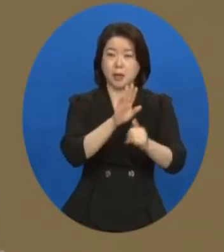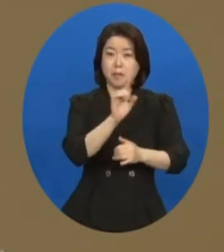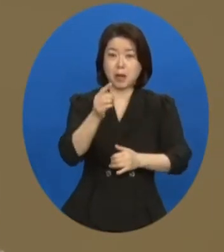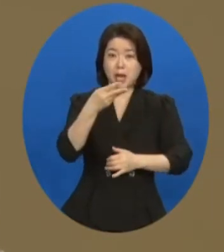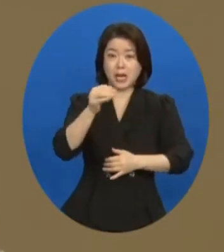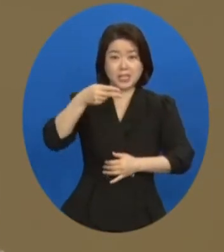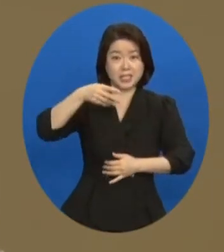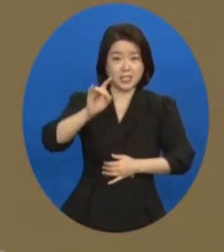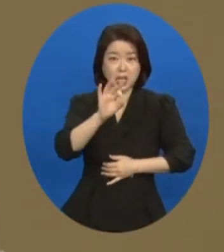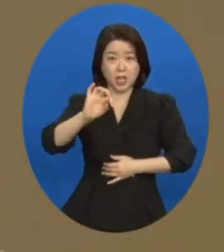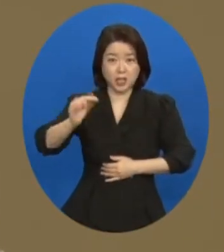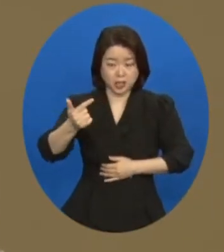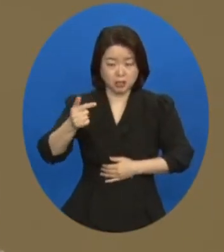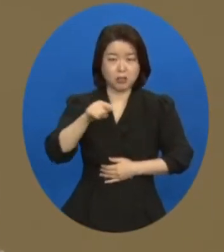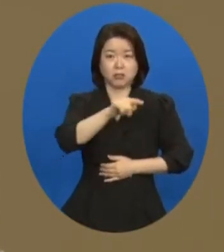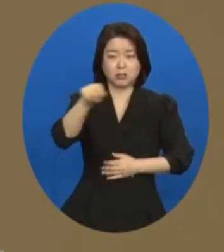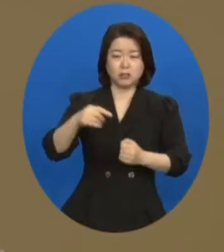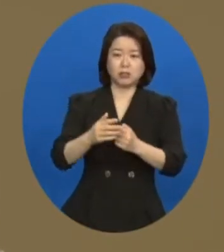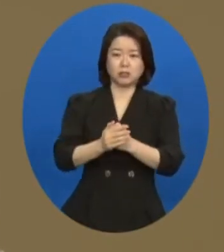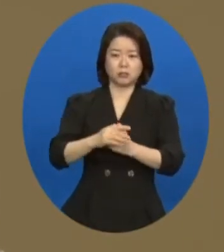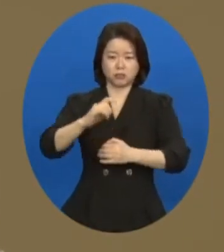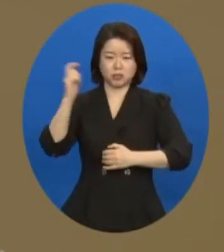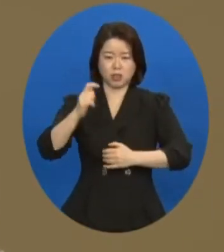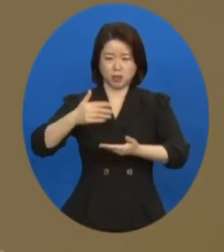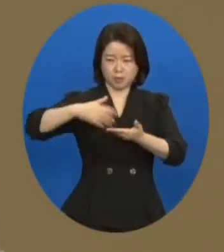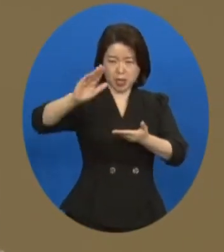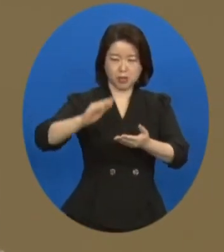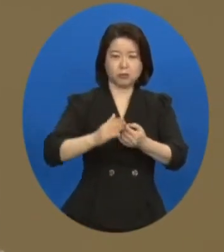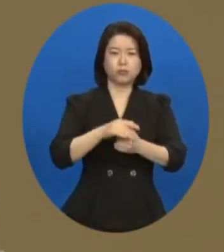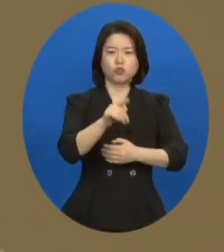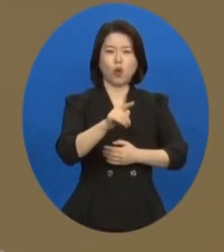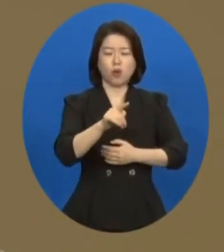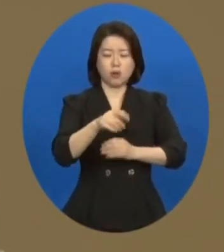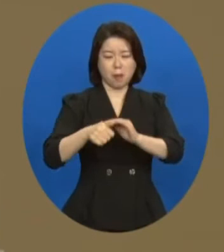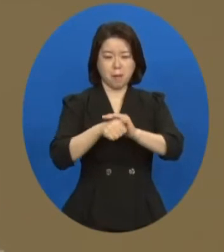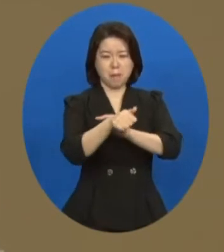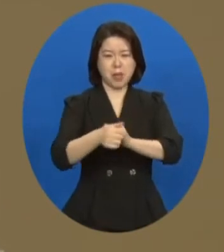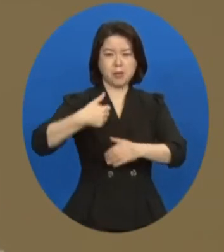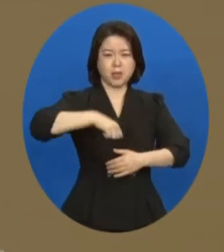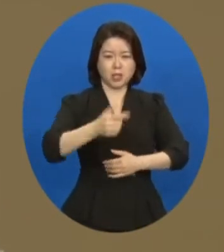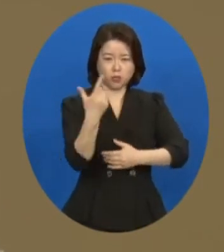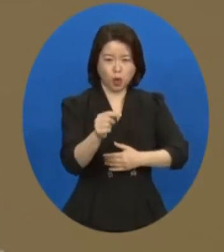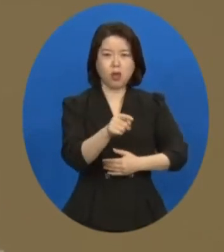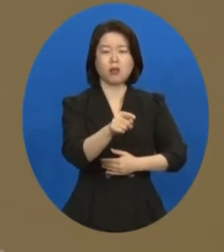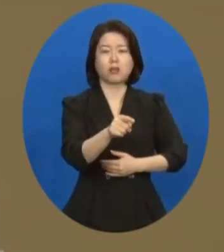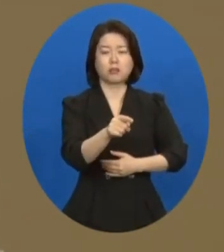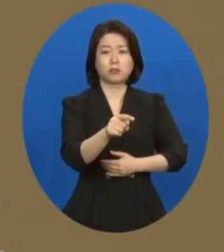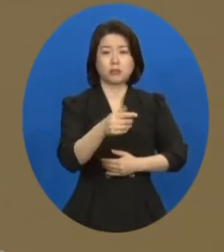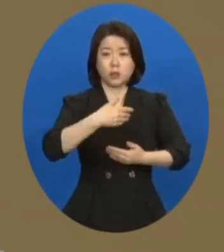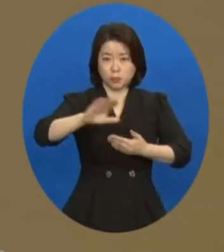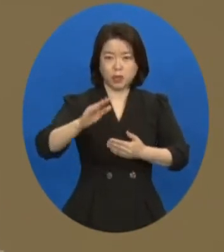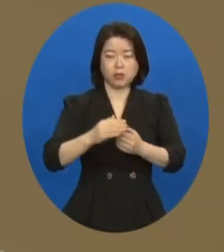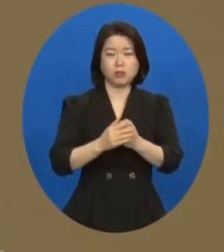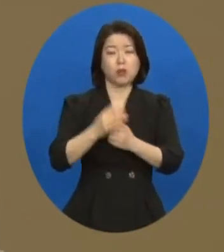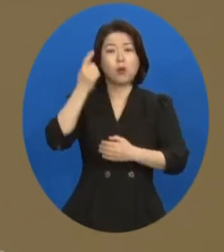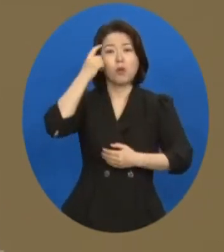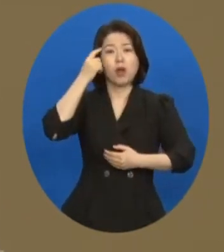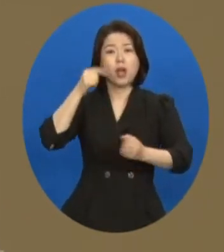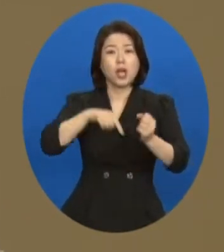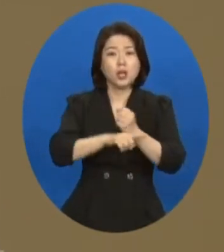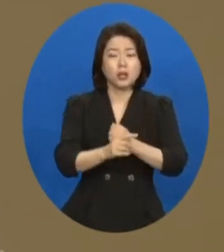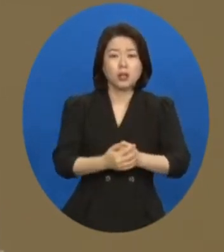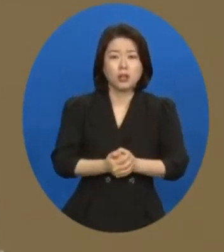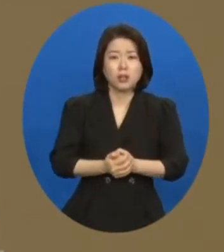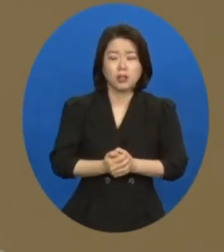단호하게 물리치지 였어요 독사의 자식이라고 하셨어요 이유가 뭐죠 그들이